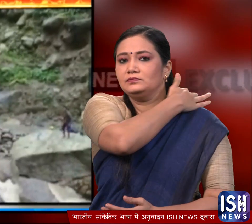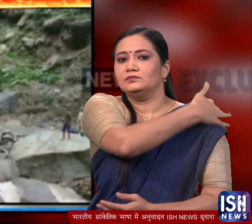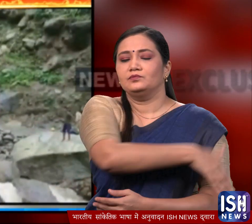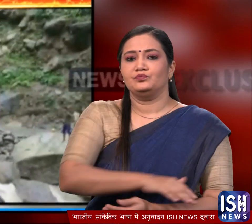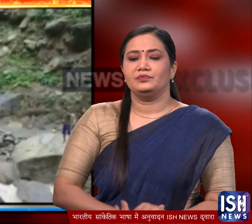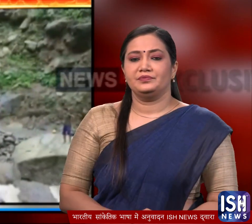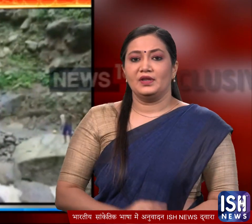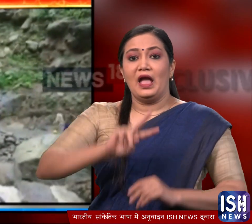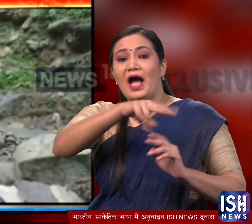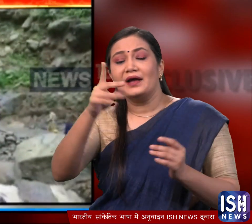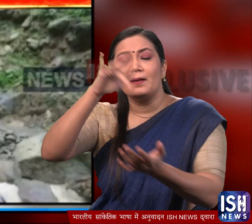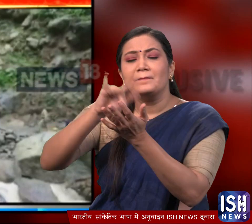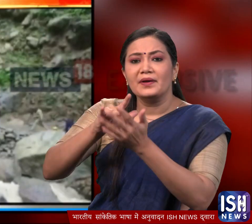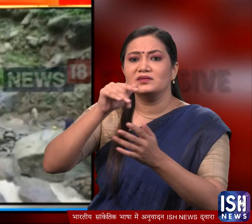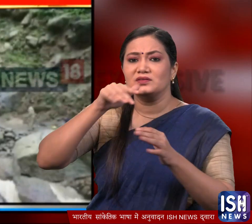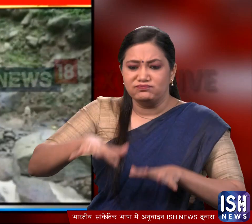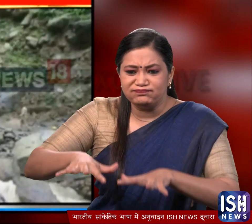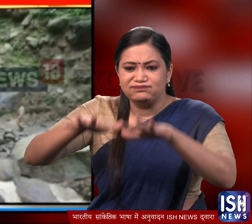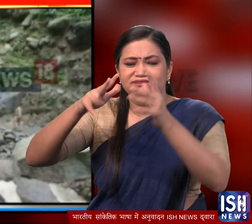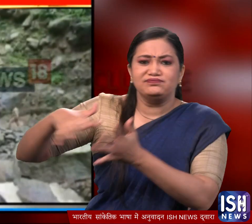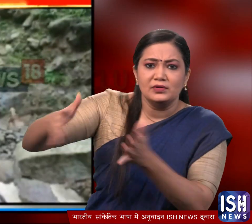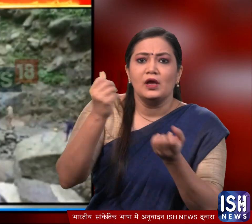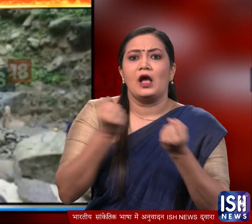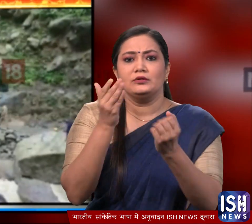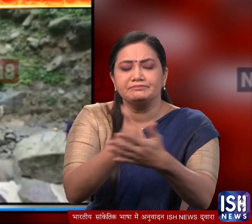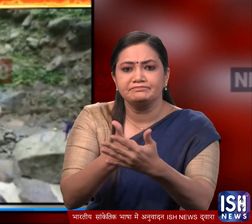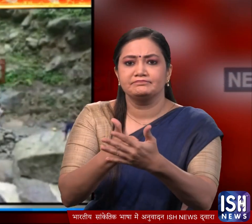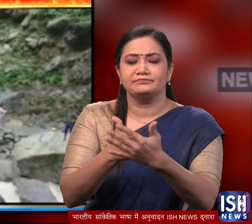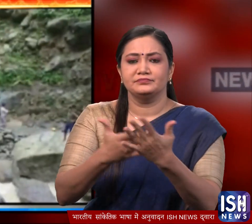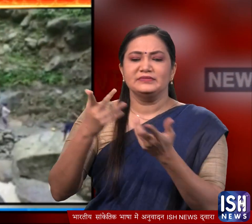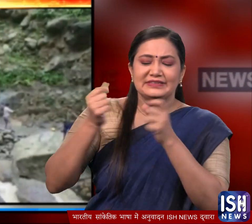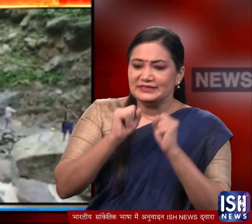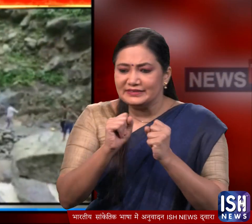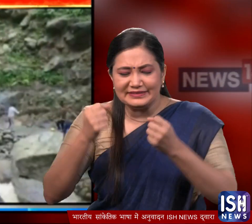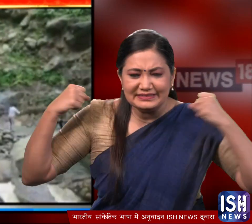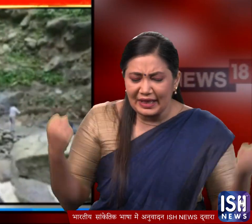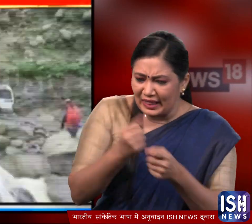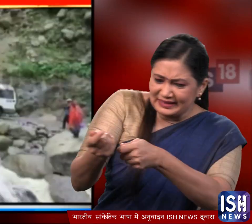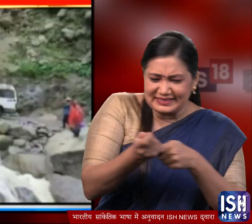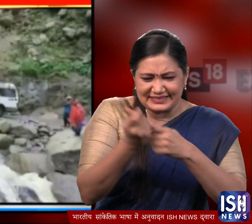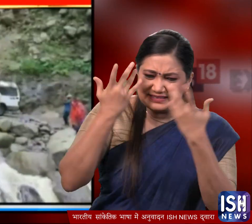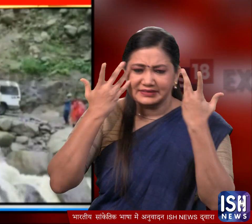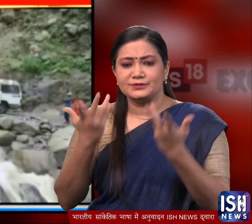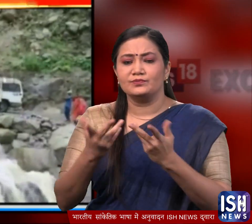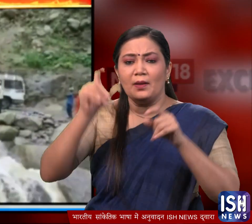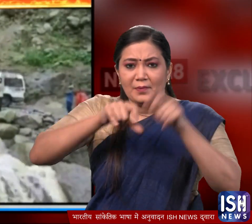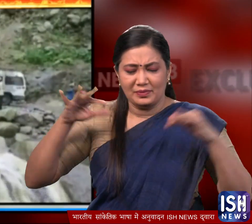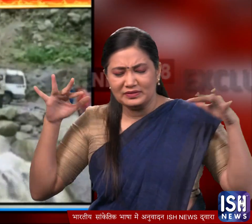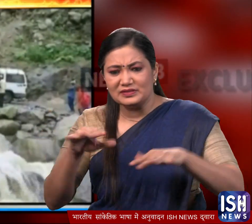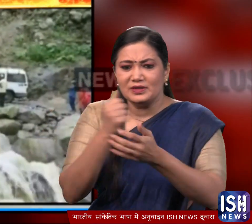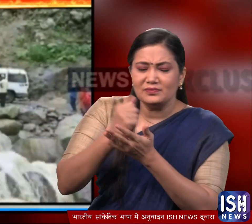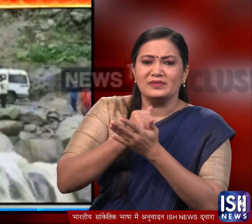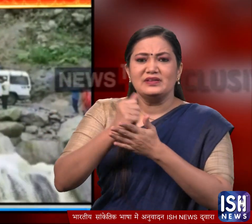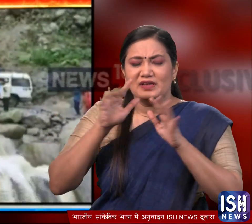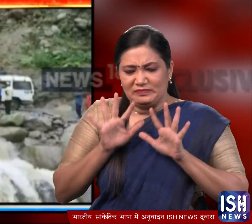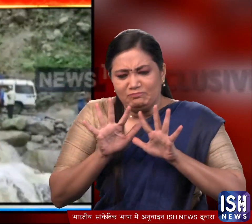वहीं एक दूसरे इलाके में उफनते नाले के बीचों बीच एक गाड़ी फंस गई, जिसे वहां से निकालने के लिए जद्दोजहद शुरू हुई। वहां इकट्ठा हुए कुछ लोगों ने गाड़ी